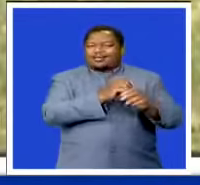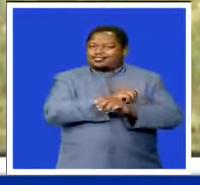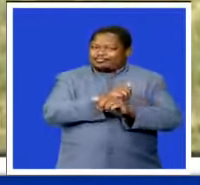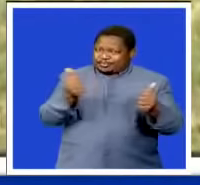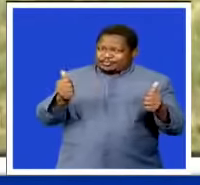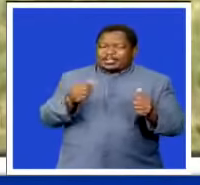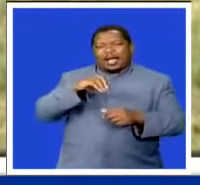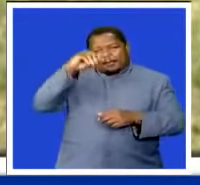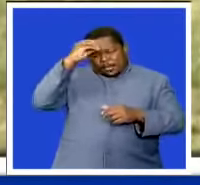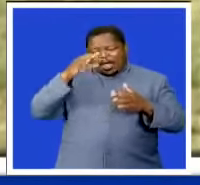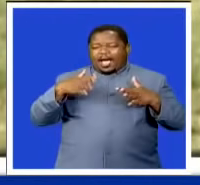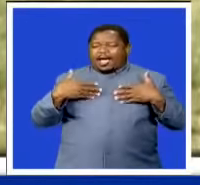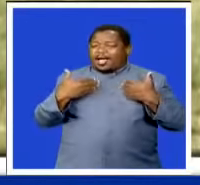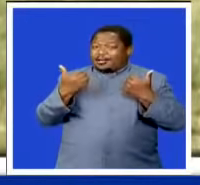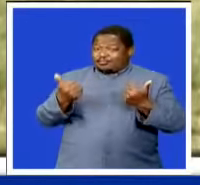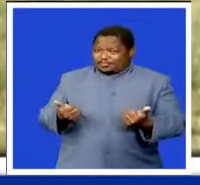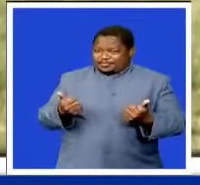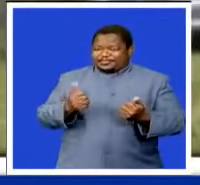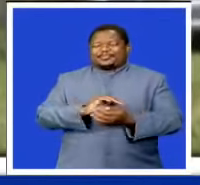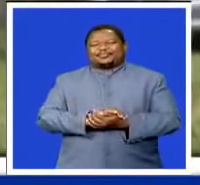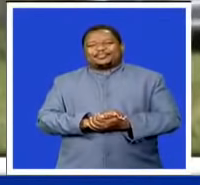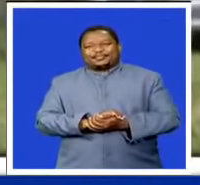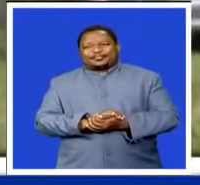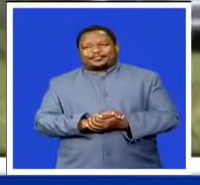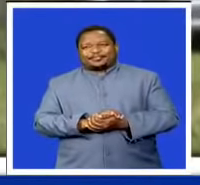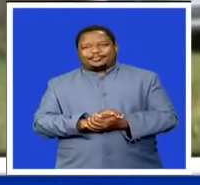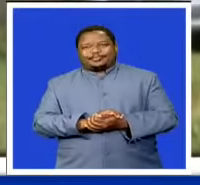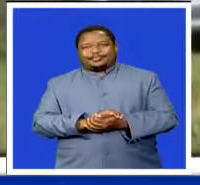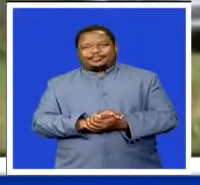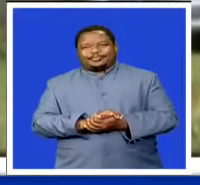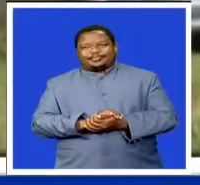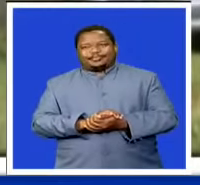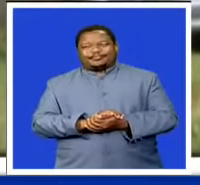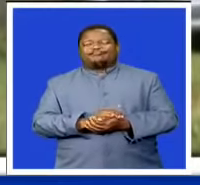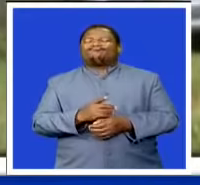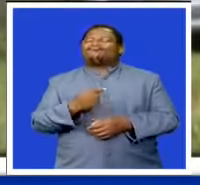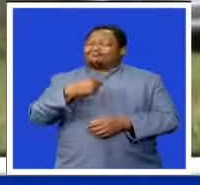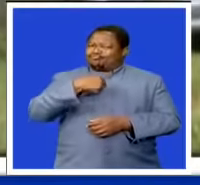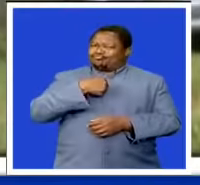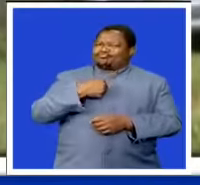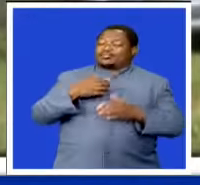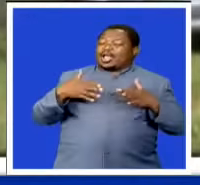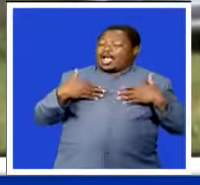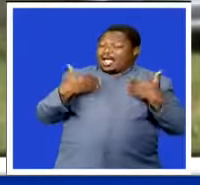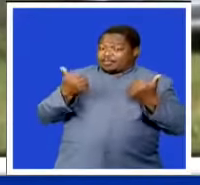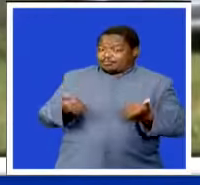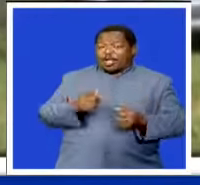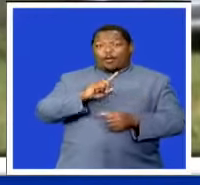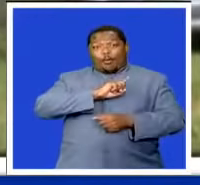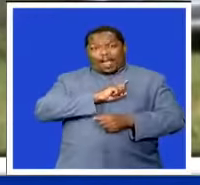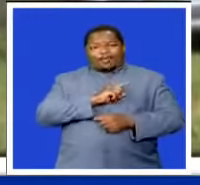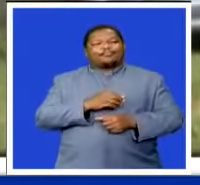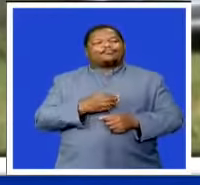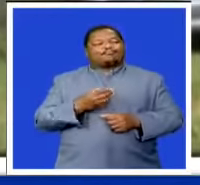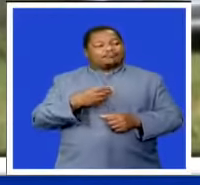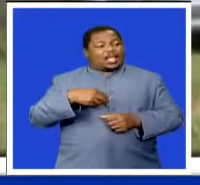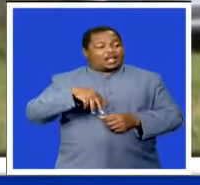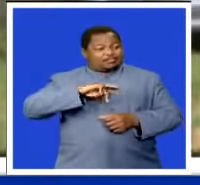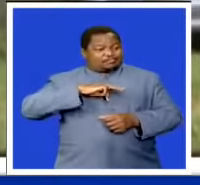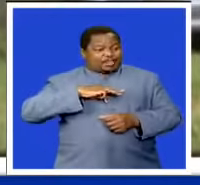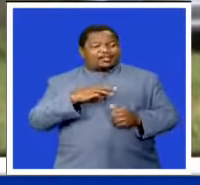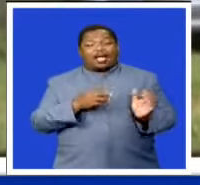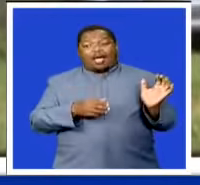netento tebucala kude letingakanani. Loku ngichaze nje sitena sifika sakhanza amaphoyisa emmango abahlalisa